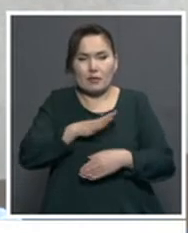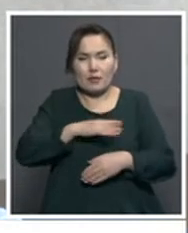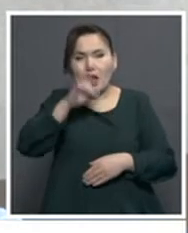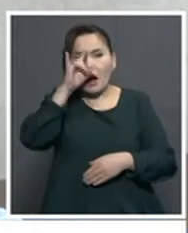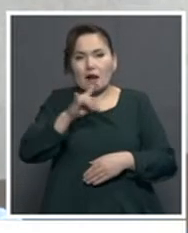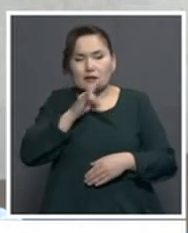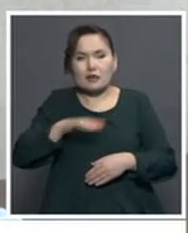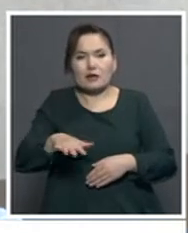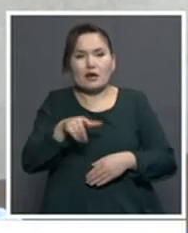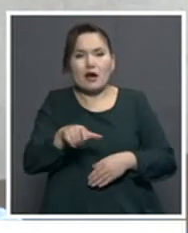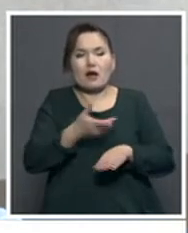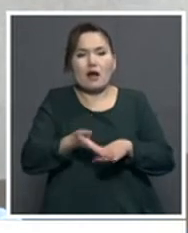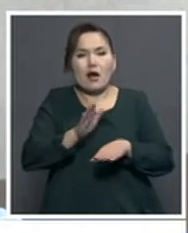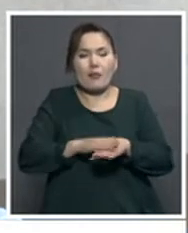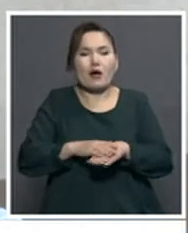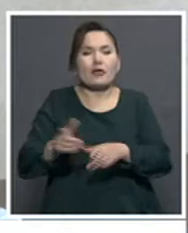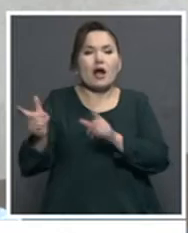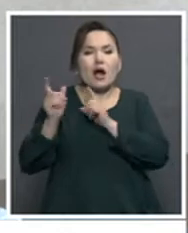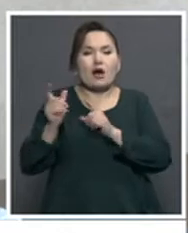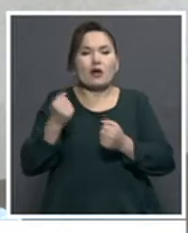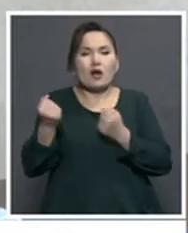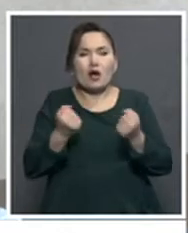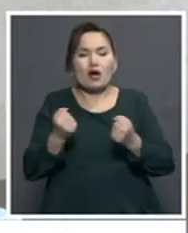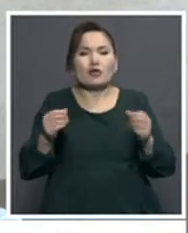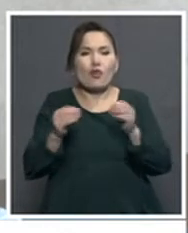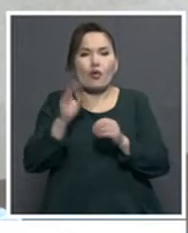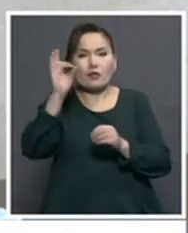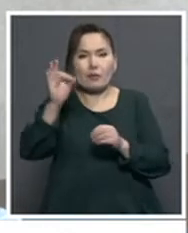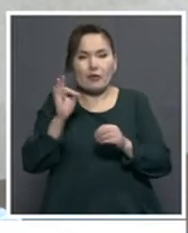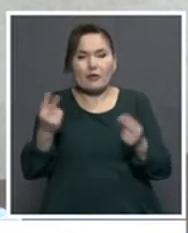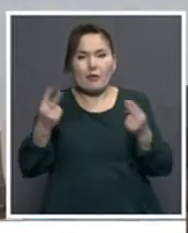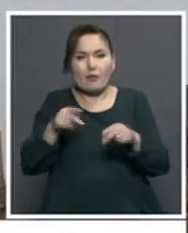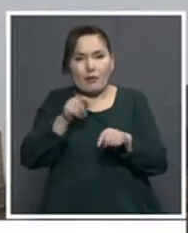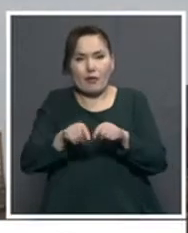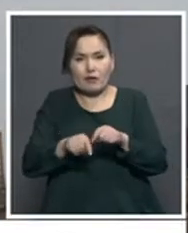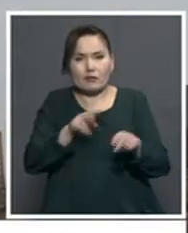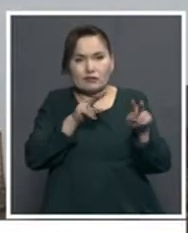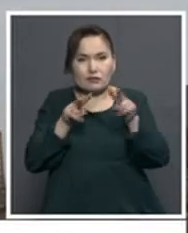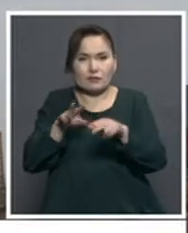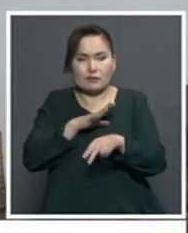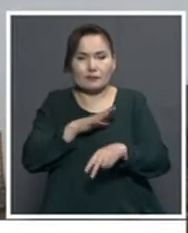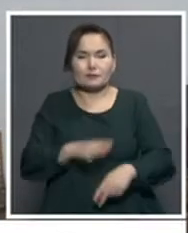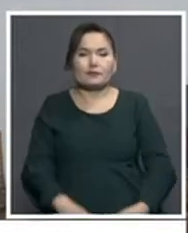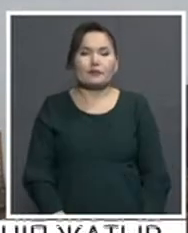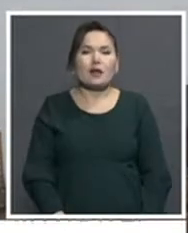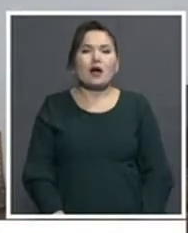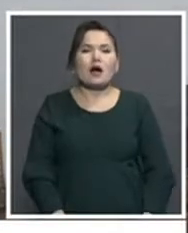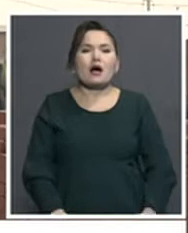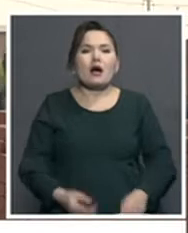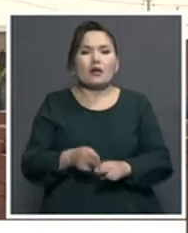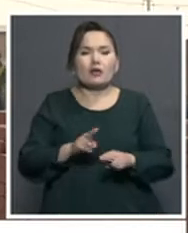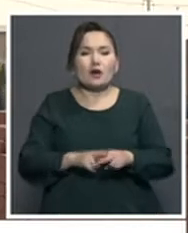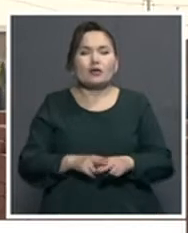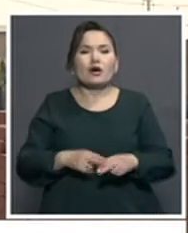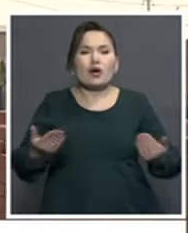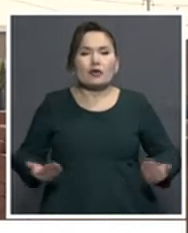Қазақстанның автожолдарында жүретін ауыр салмақты автокөліктердің 10% ғана бақылау бекеттерінде тексеріледі. Тұрғын үй құрылысына